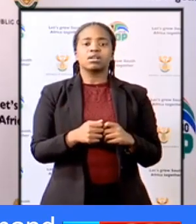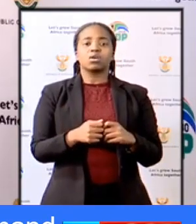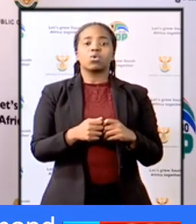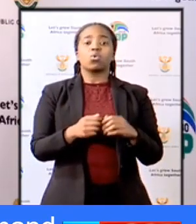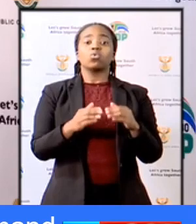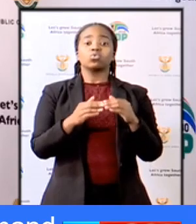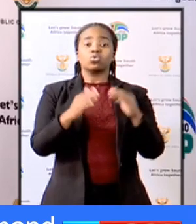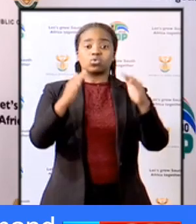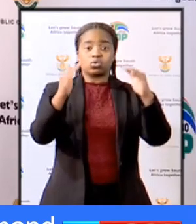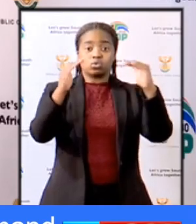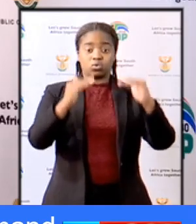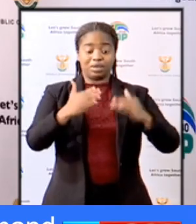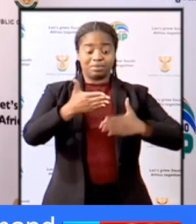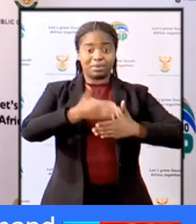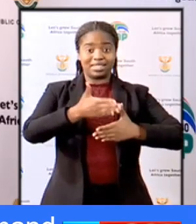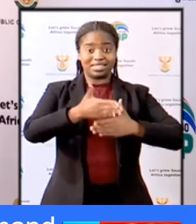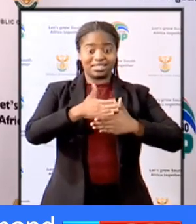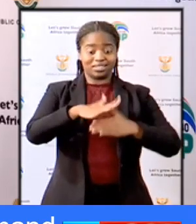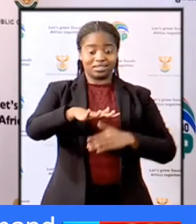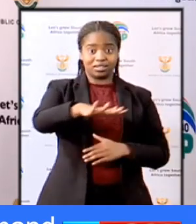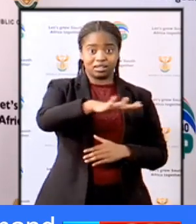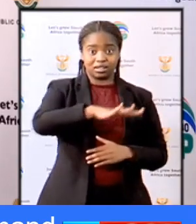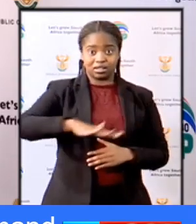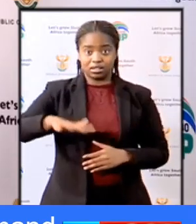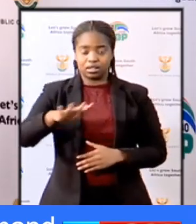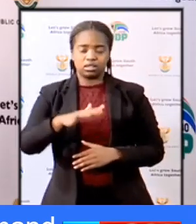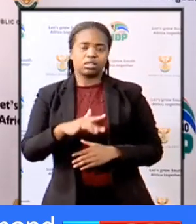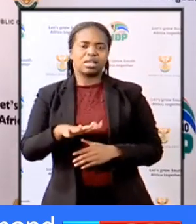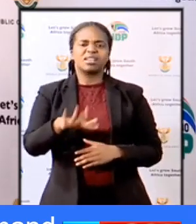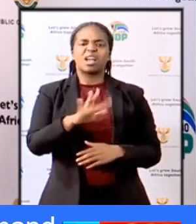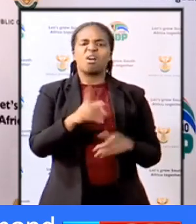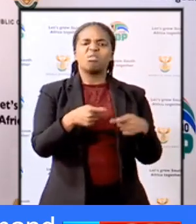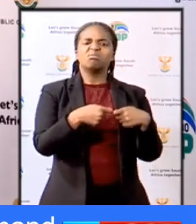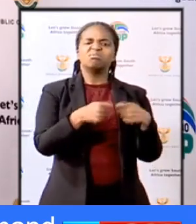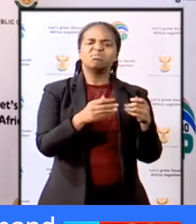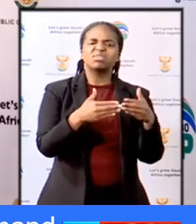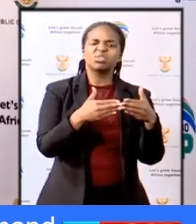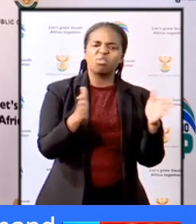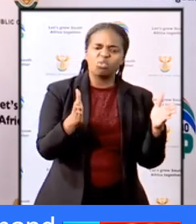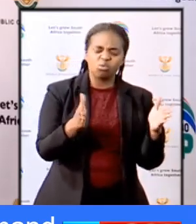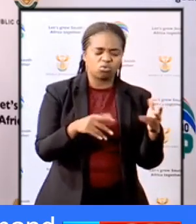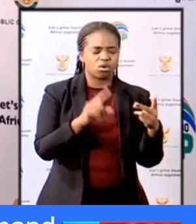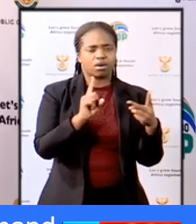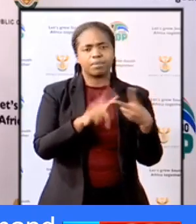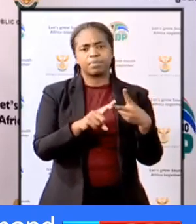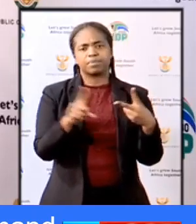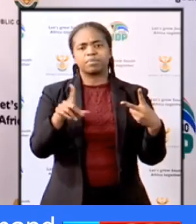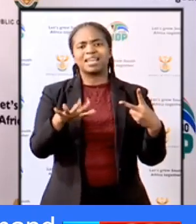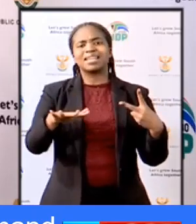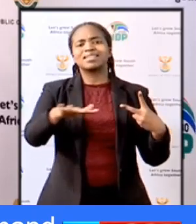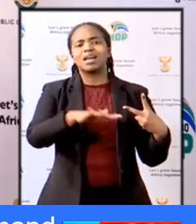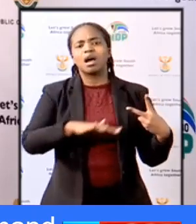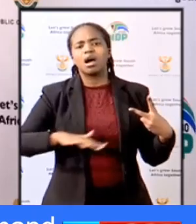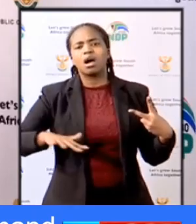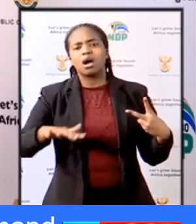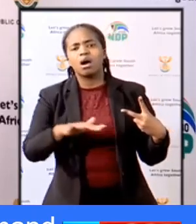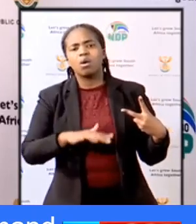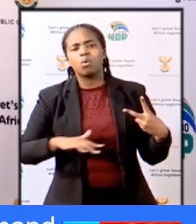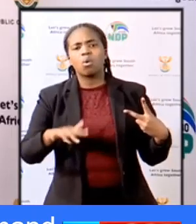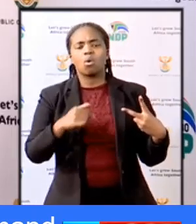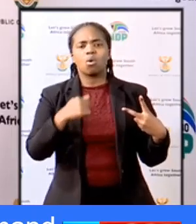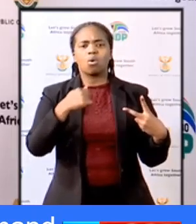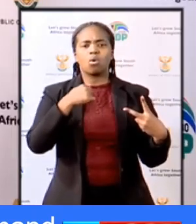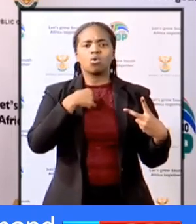zizovulwa, indawo ezithengisayo ziyavulwa, indawo